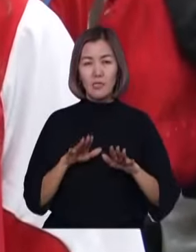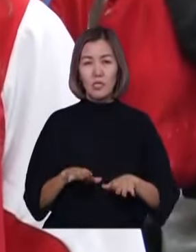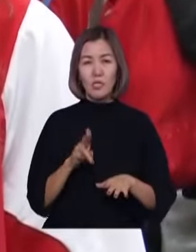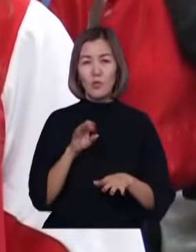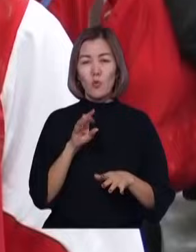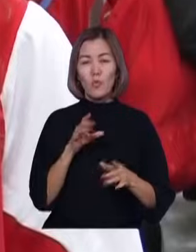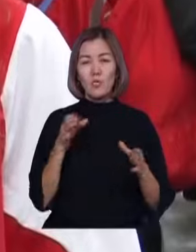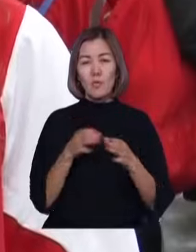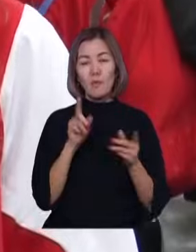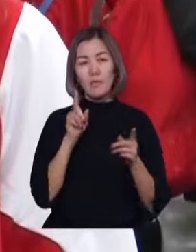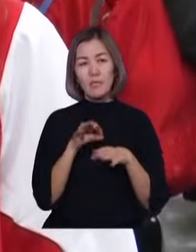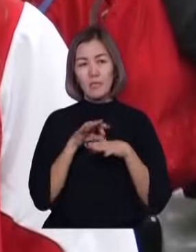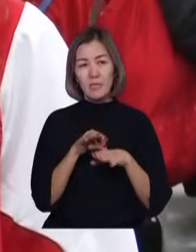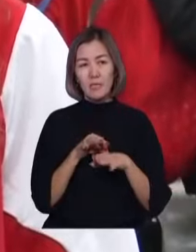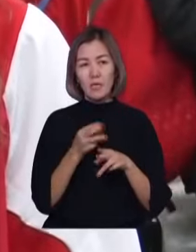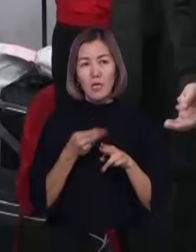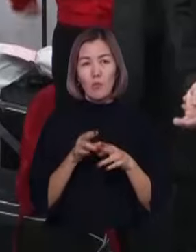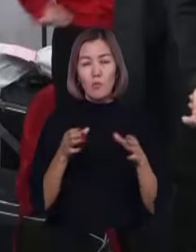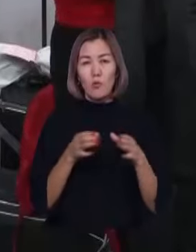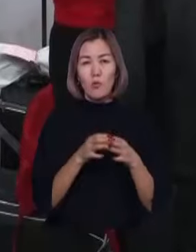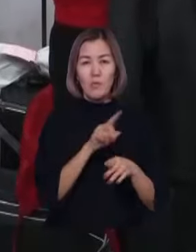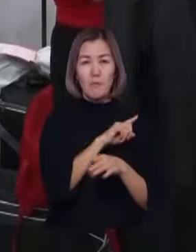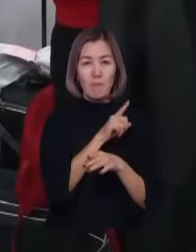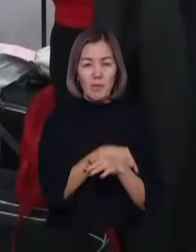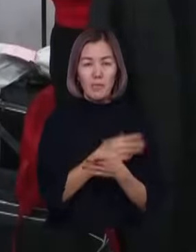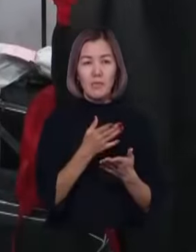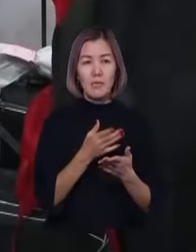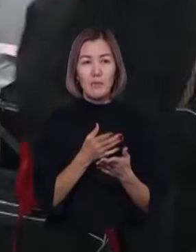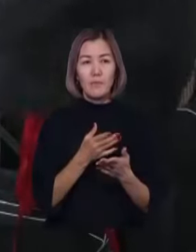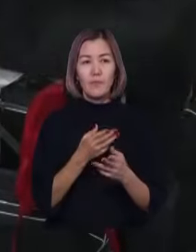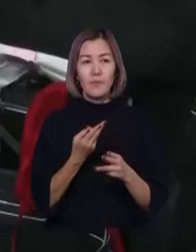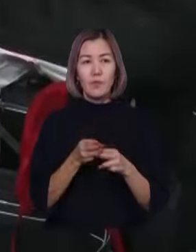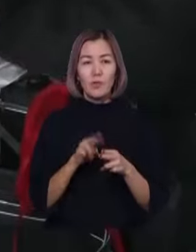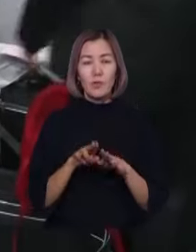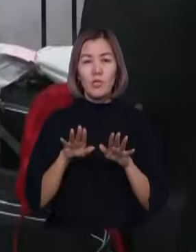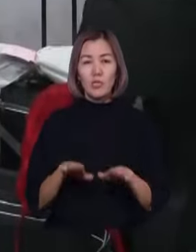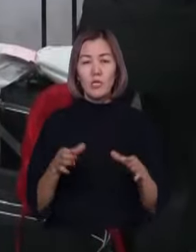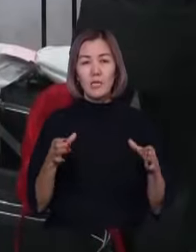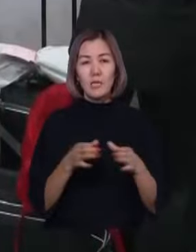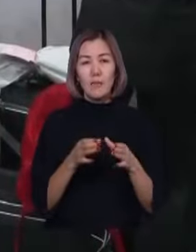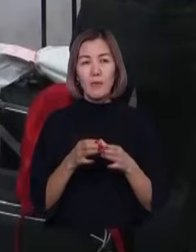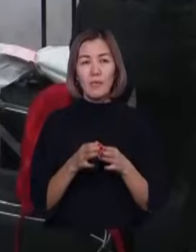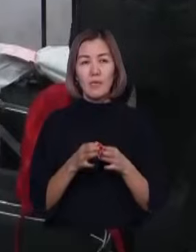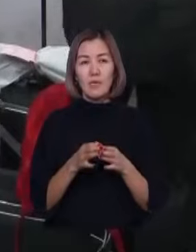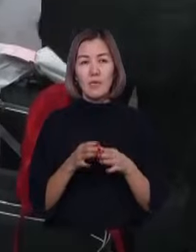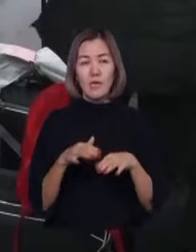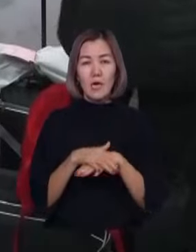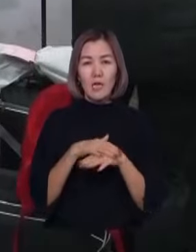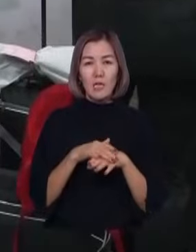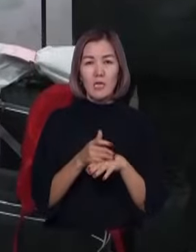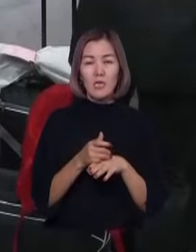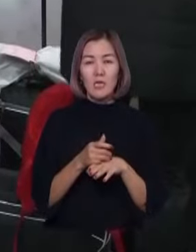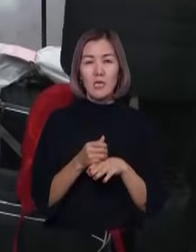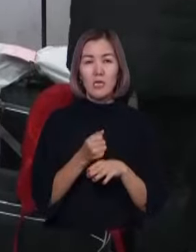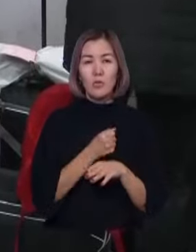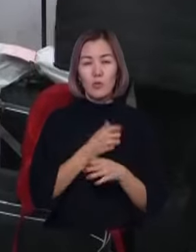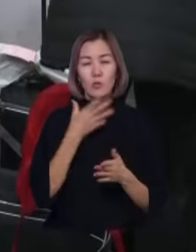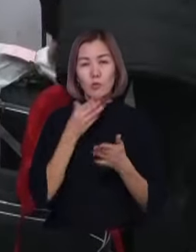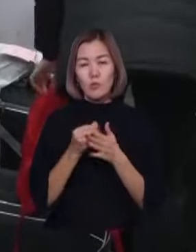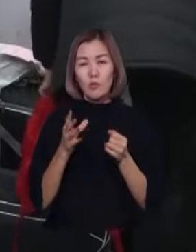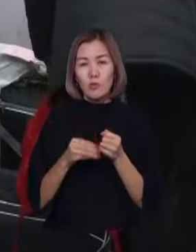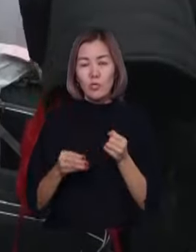қуаныш командасымен ойнадық. Бұл құрам біз үшін мықтылардың бірі болды. Өткені жергілікті команданың жанкүйерлері де көп. Өз аймағында ойнау олар